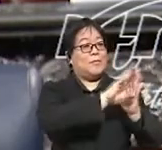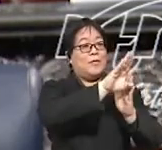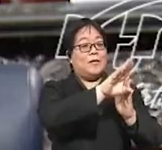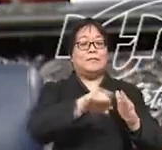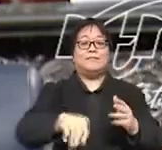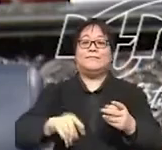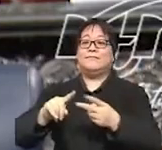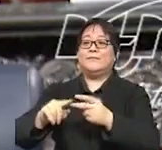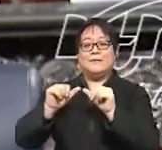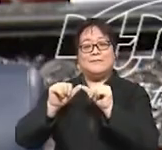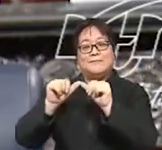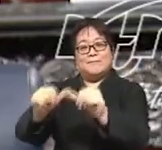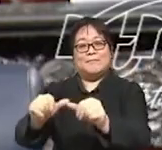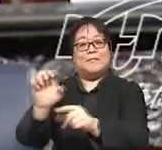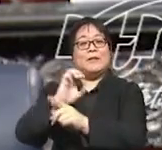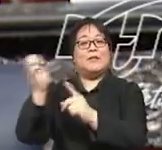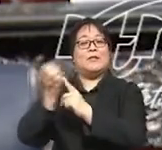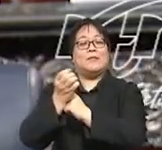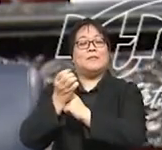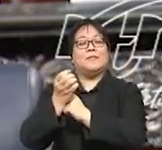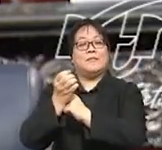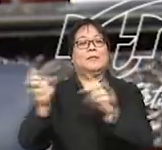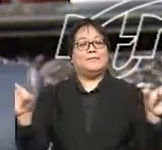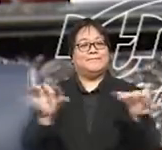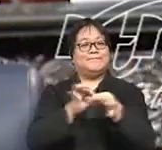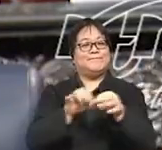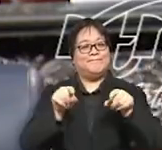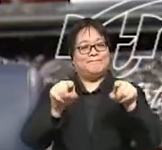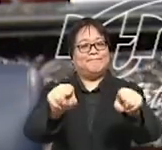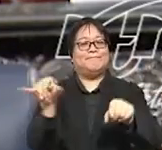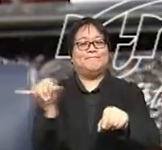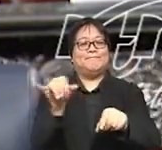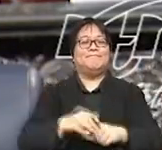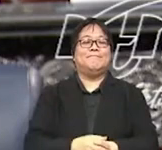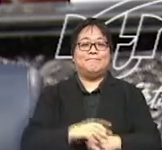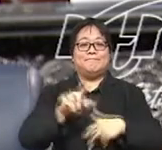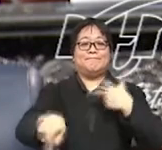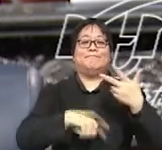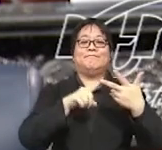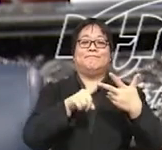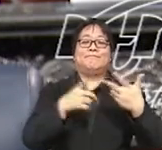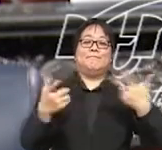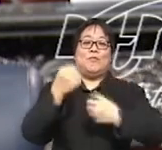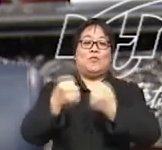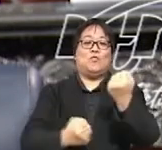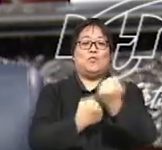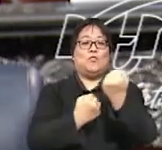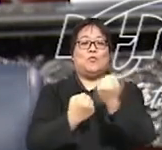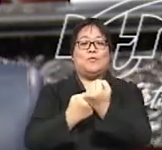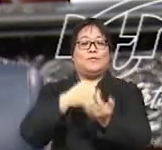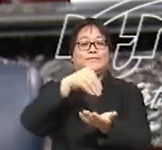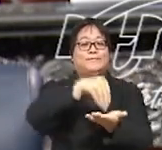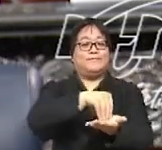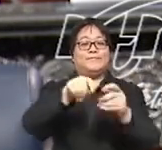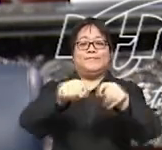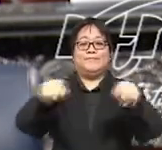diperlukan dan juga kelestarian alam itu perlu ada keseimbangan disitu dengan tiganya sudah tentulah cekungan logistik